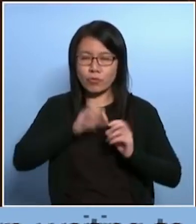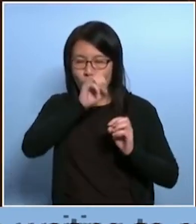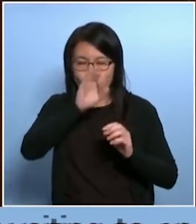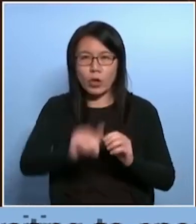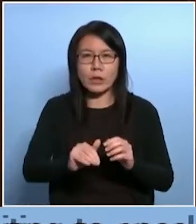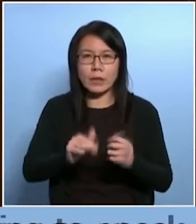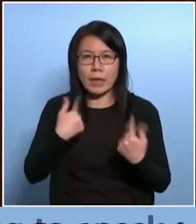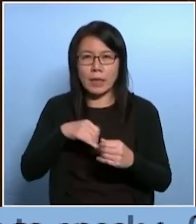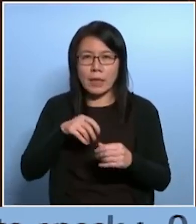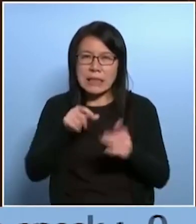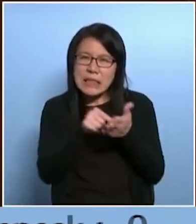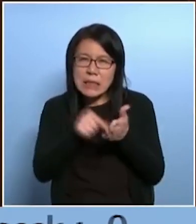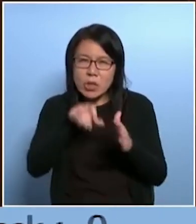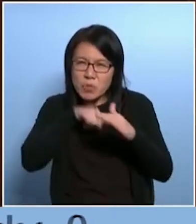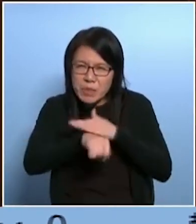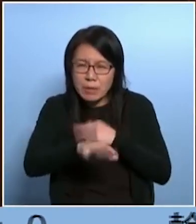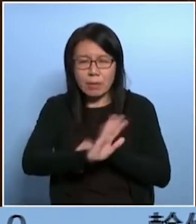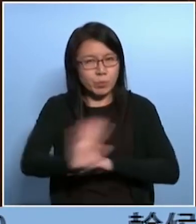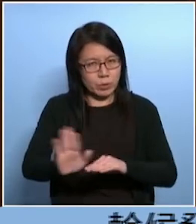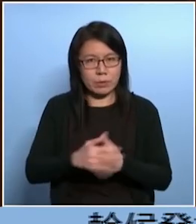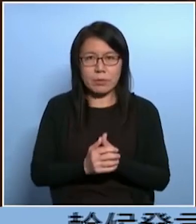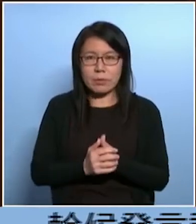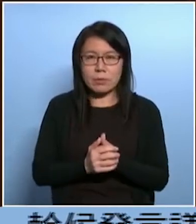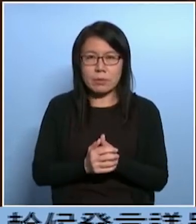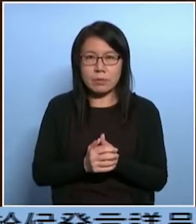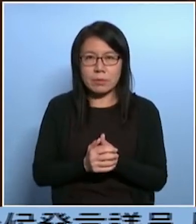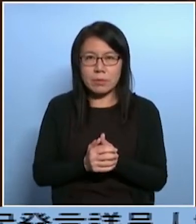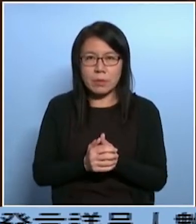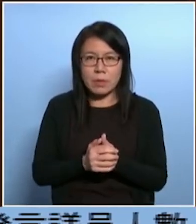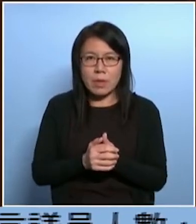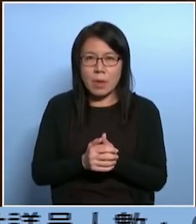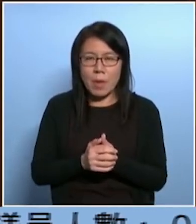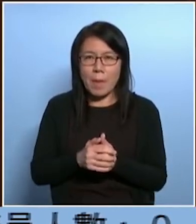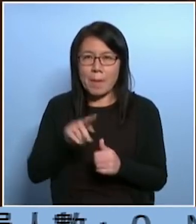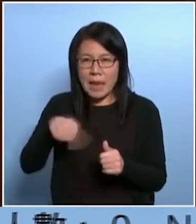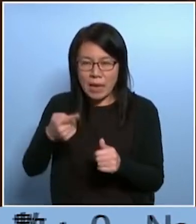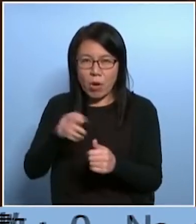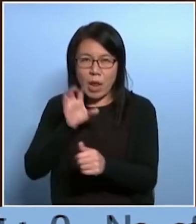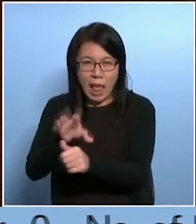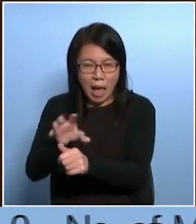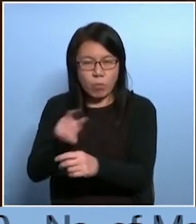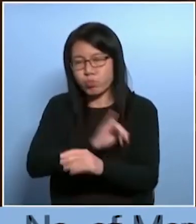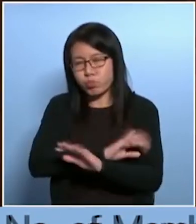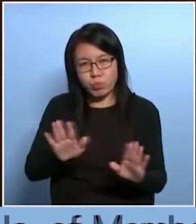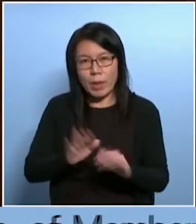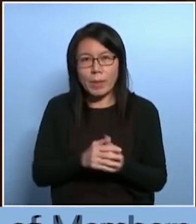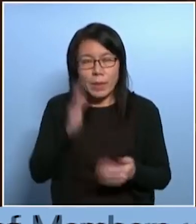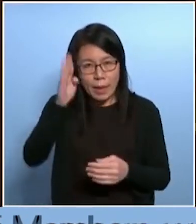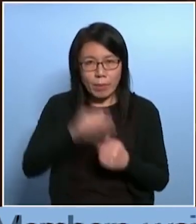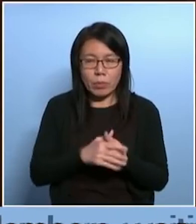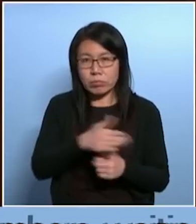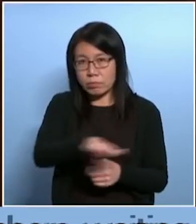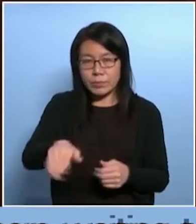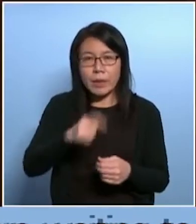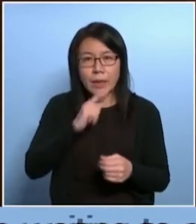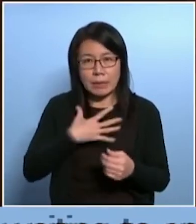係就唔應該用啲侮辱性嘅議員言語去指責另一個議員。我希望大